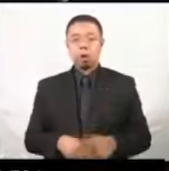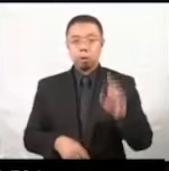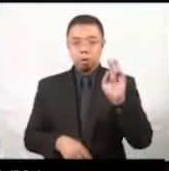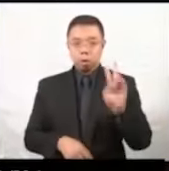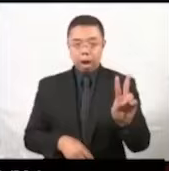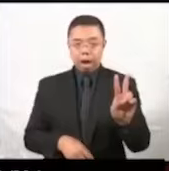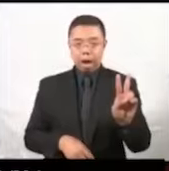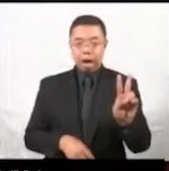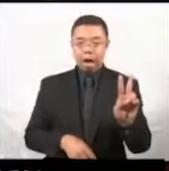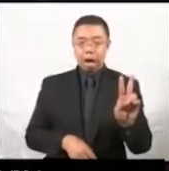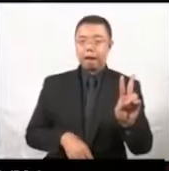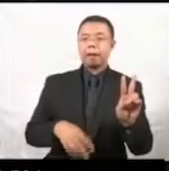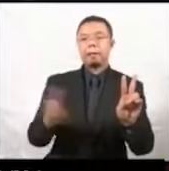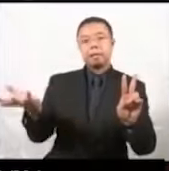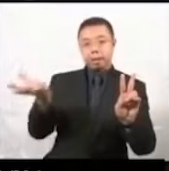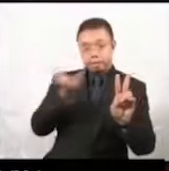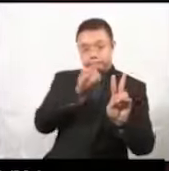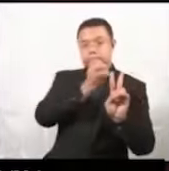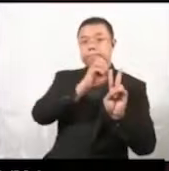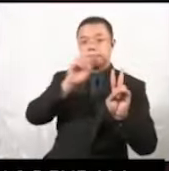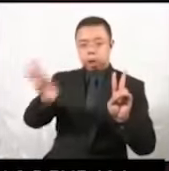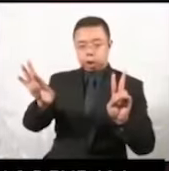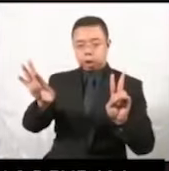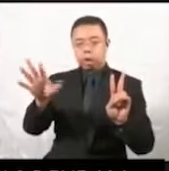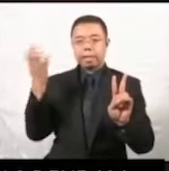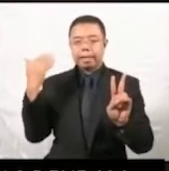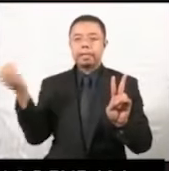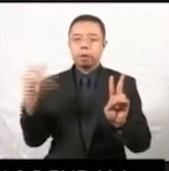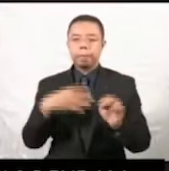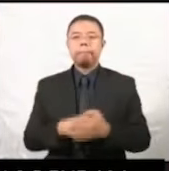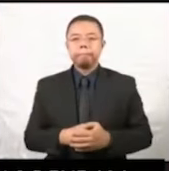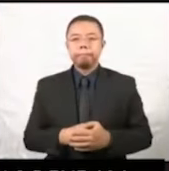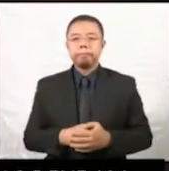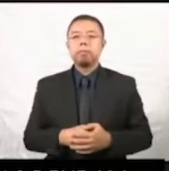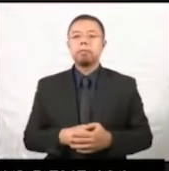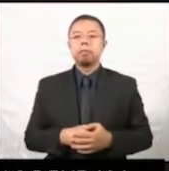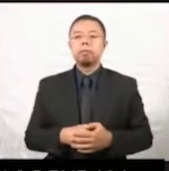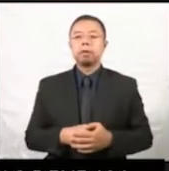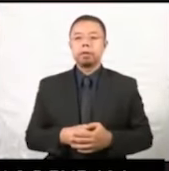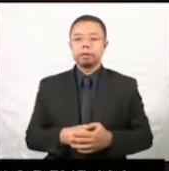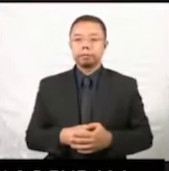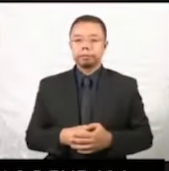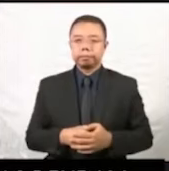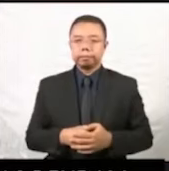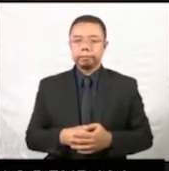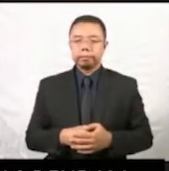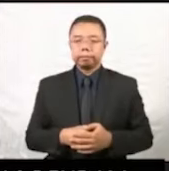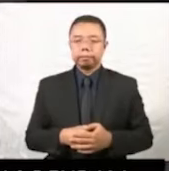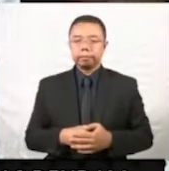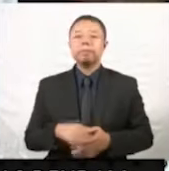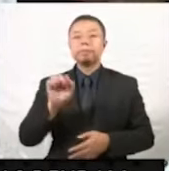du untuk memberikan tanggapan atas jawaban Pasangan calon nomor urut 3 waktu anda sat menit dimulai sejak